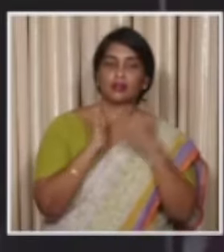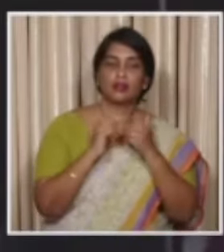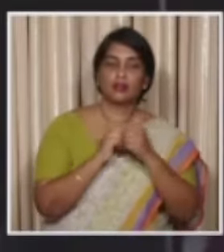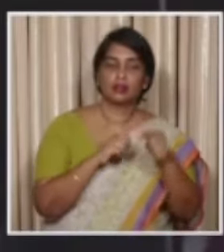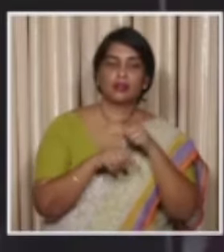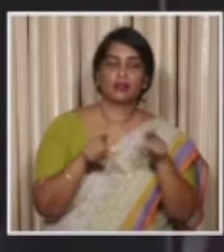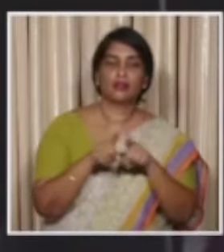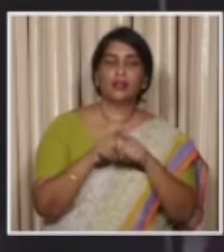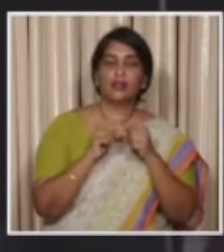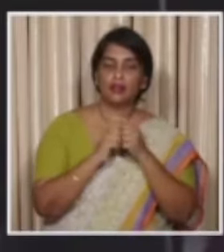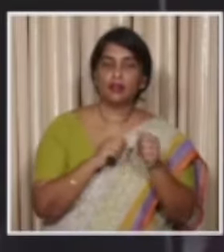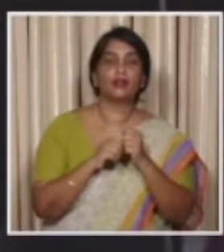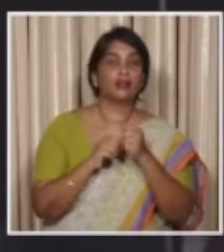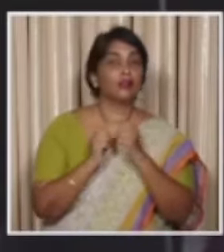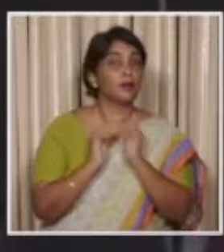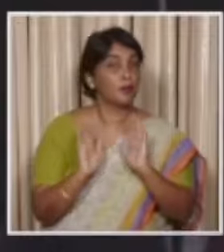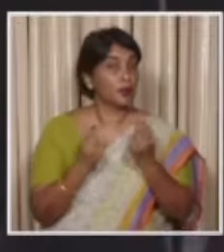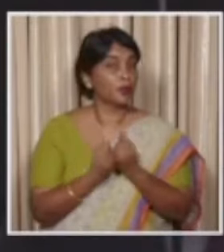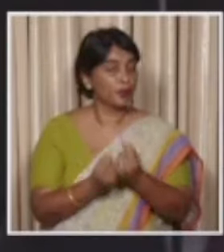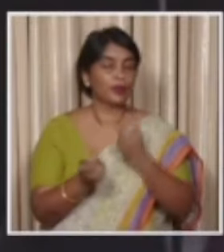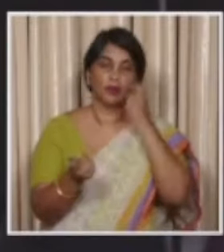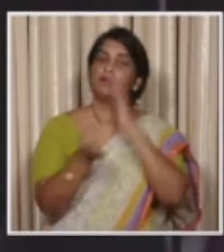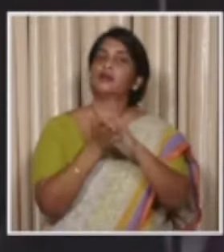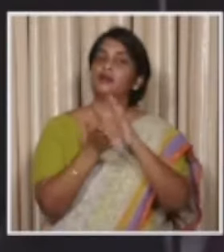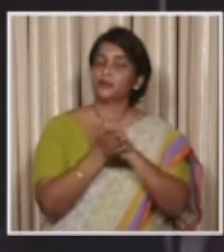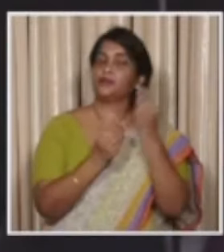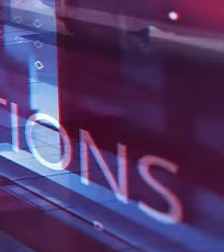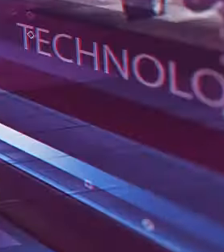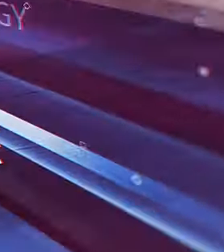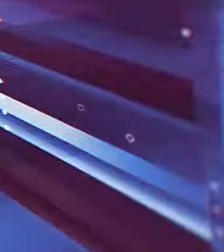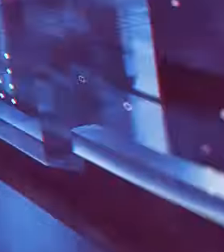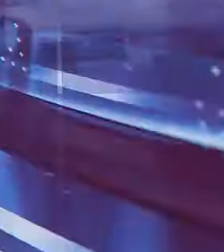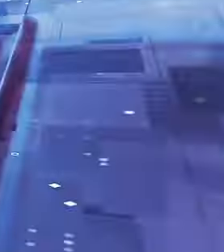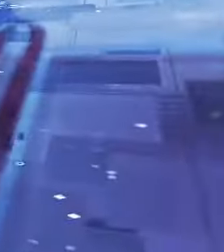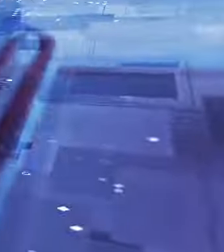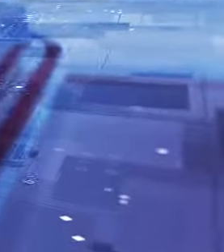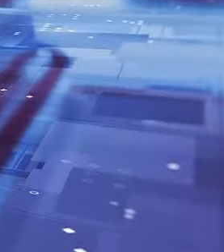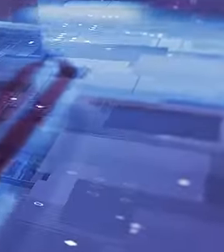කටයුතු ටික කඩිනමින් ආරම්භ කරලා ජනතාවට සහන ලබා දෙන්න කියලා. බොහොම ස්තුතියි.